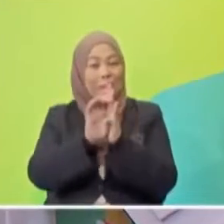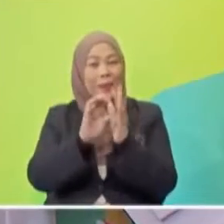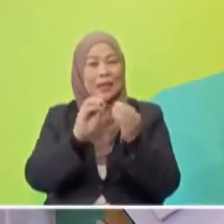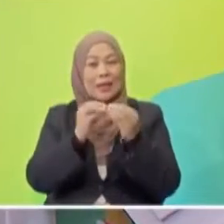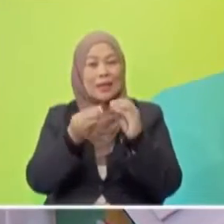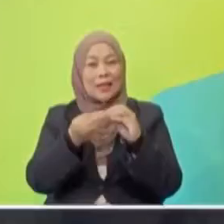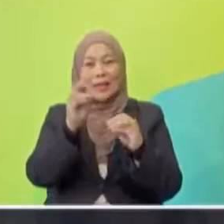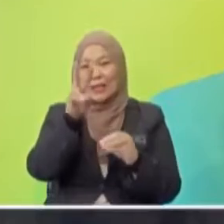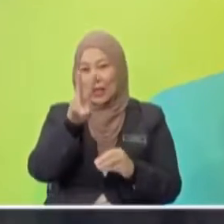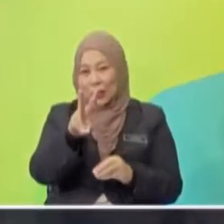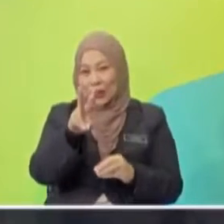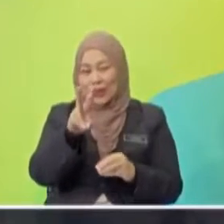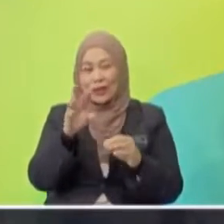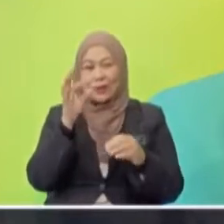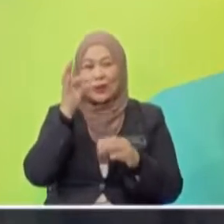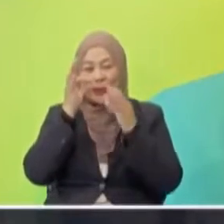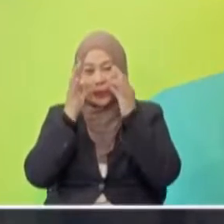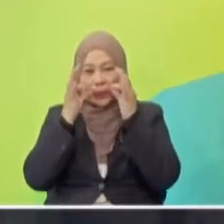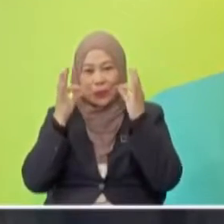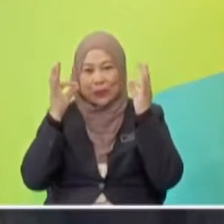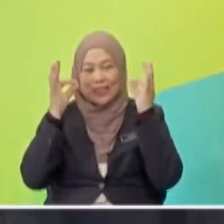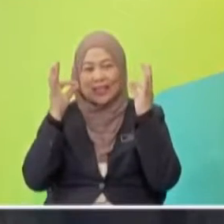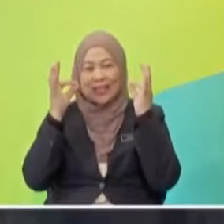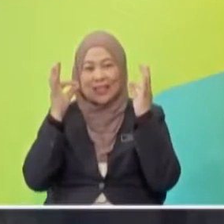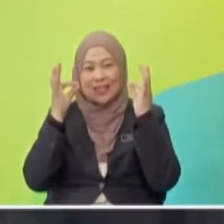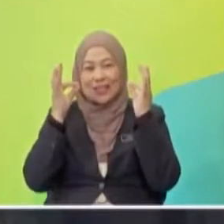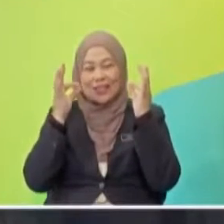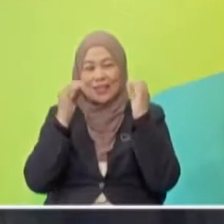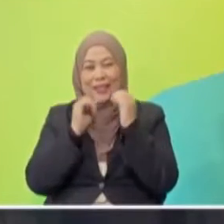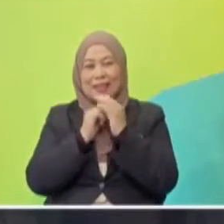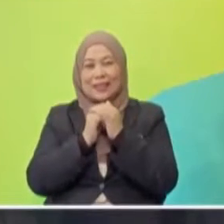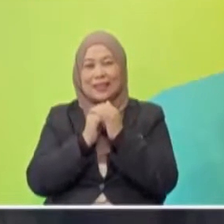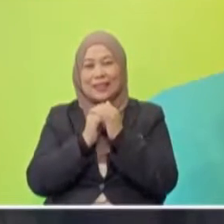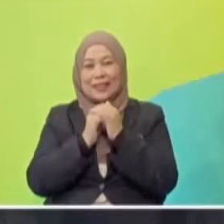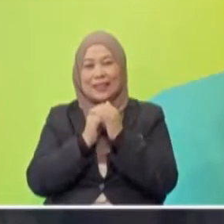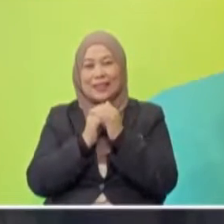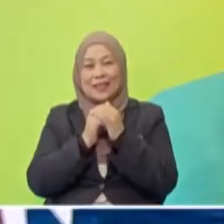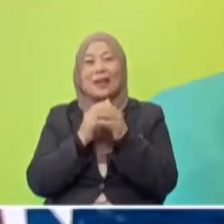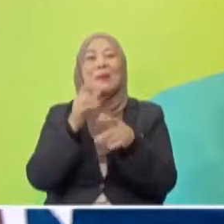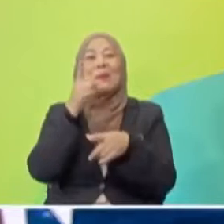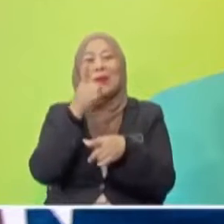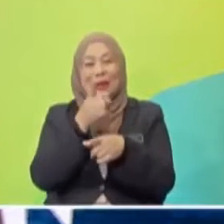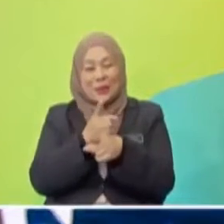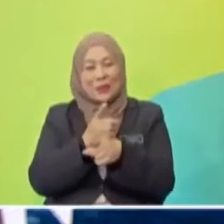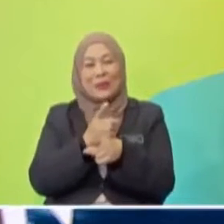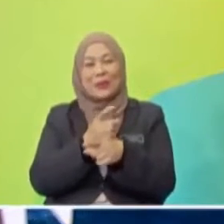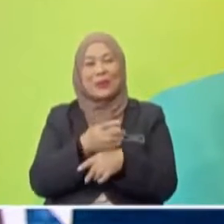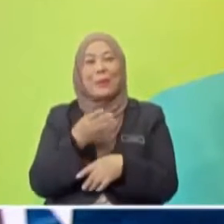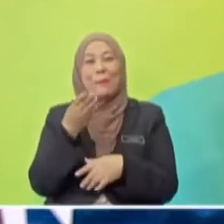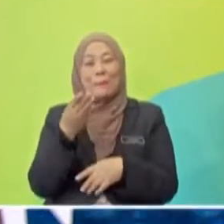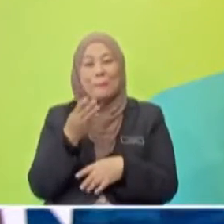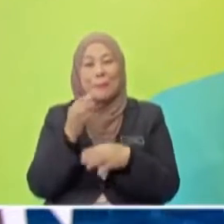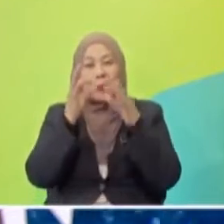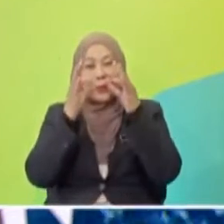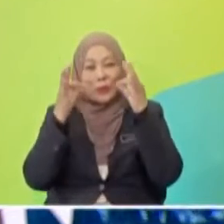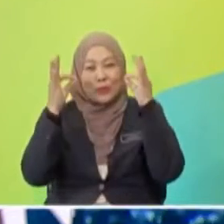sudah tentu benda Takkan Ke tempat yang betul sekarang kita sudah nampak